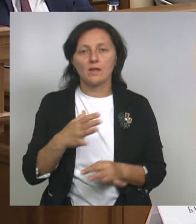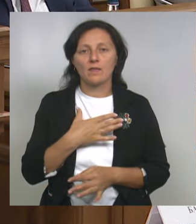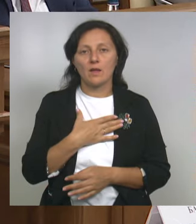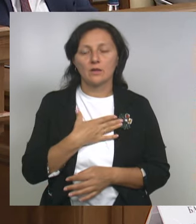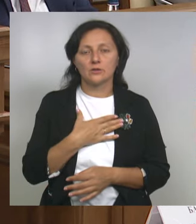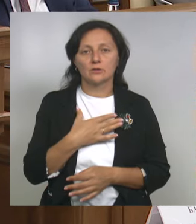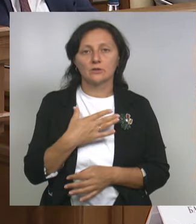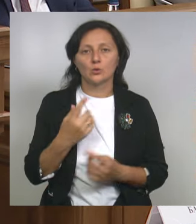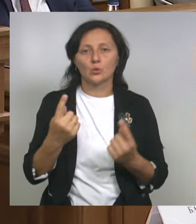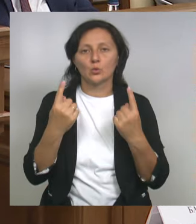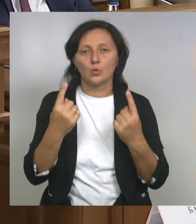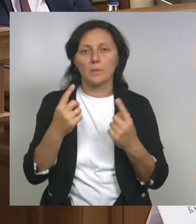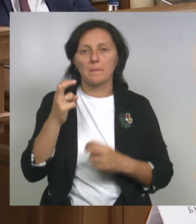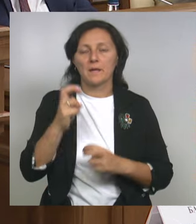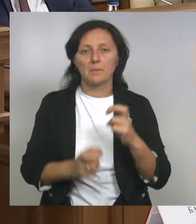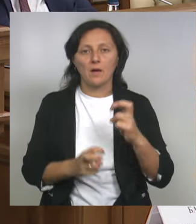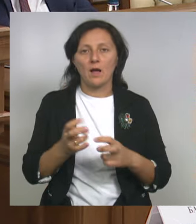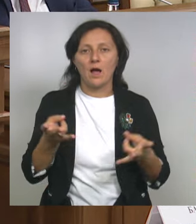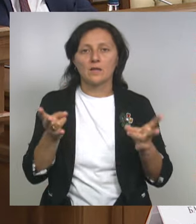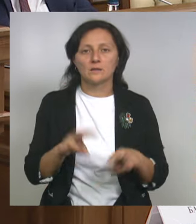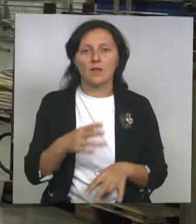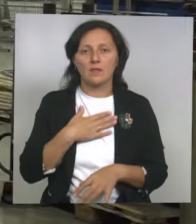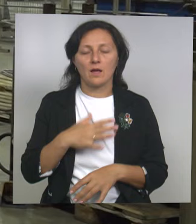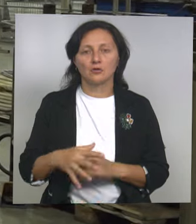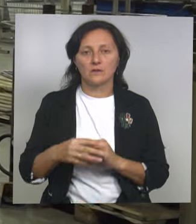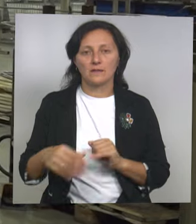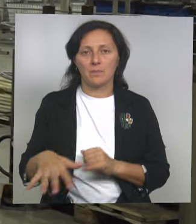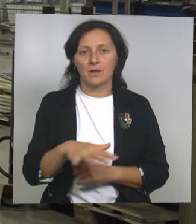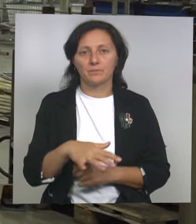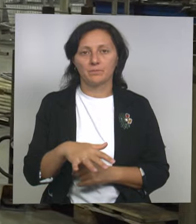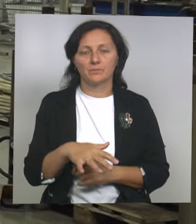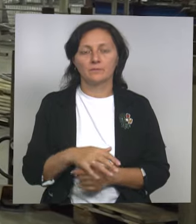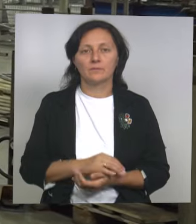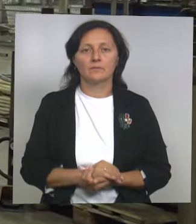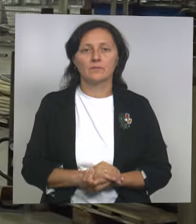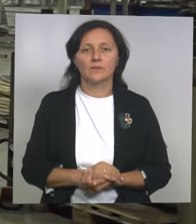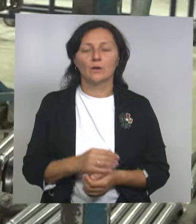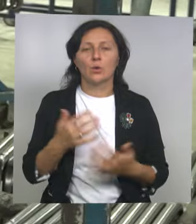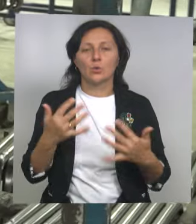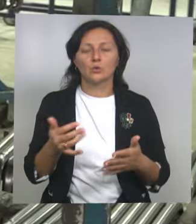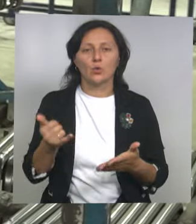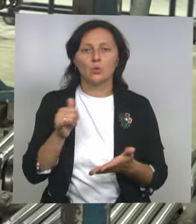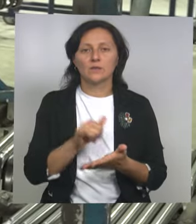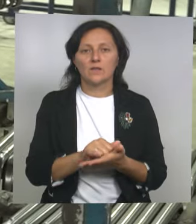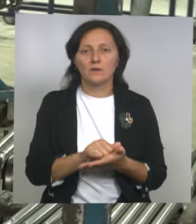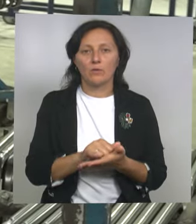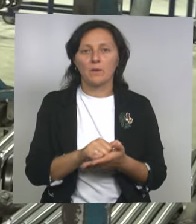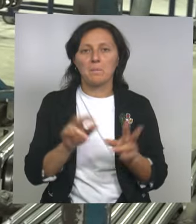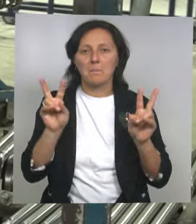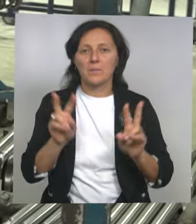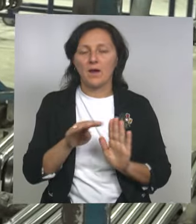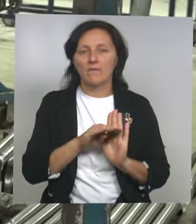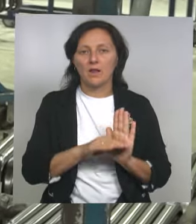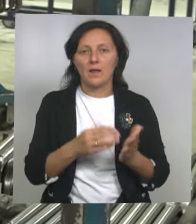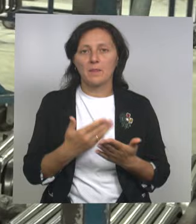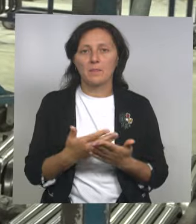наших крупных предприятий, они оставались на нашей территории. Ряд преференций уже установлен на федеральном уровне. К примеру,